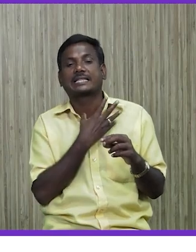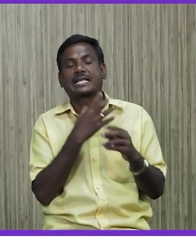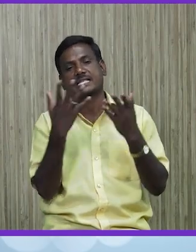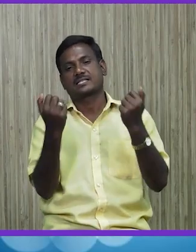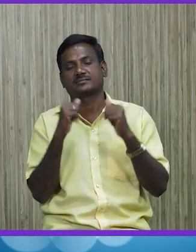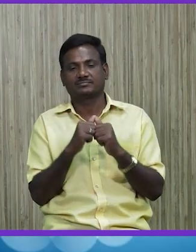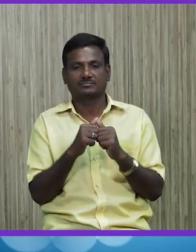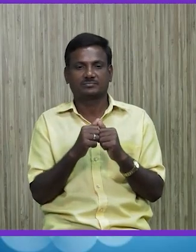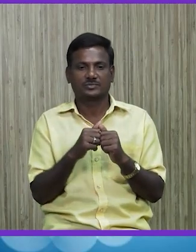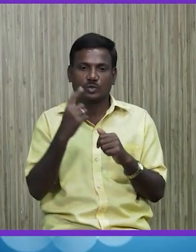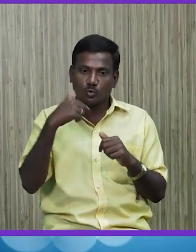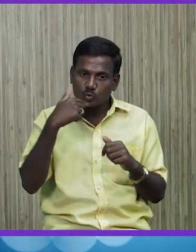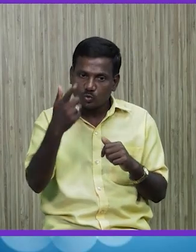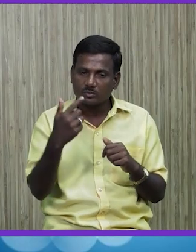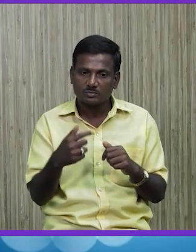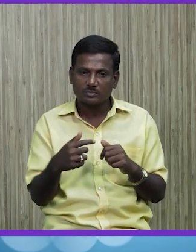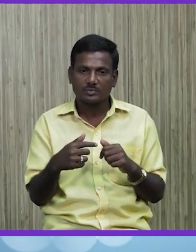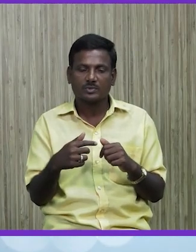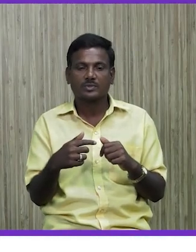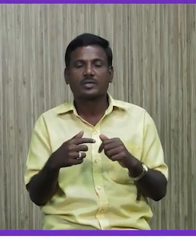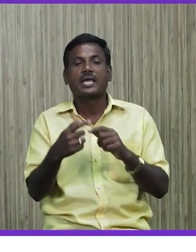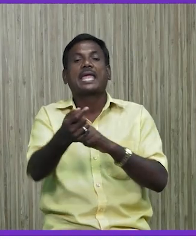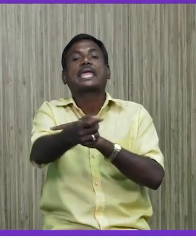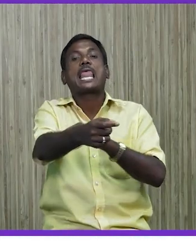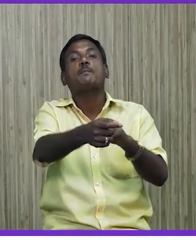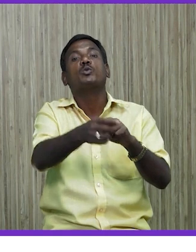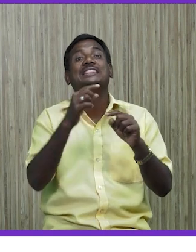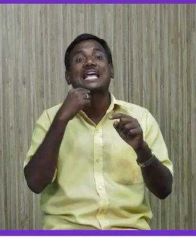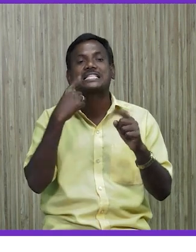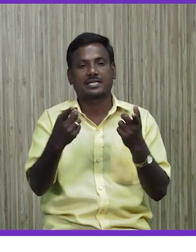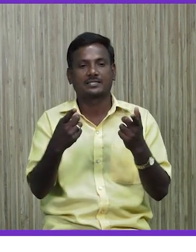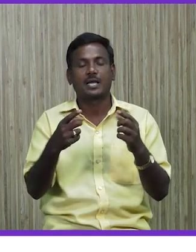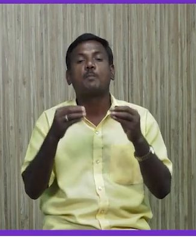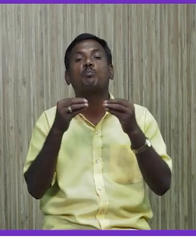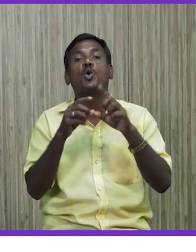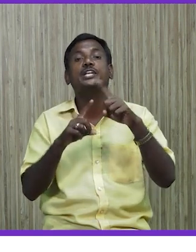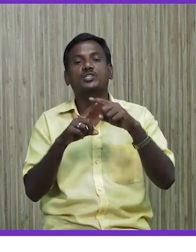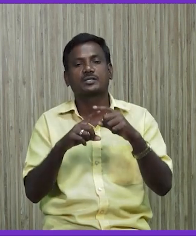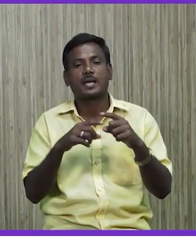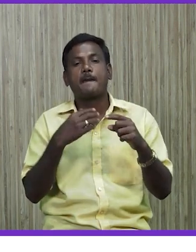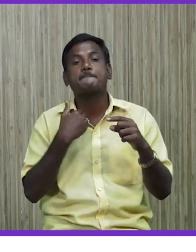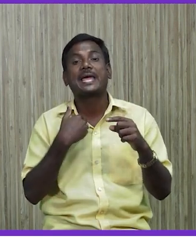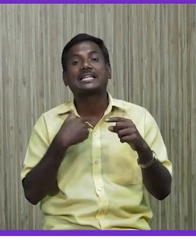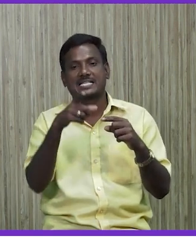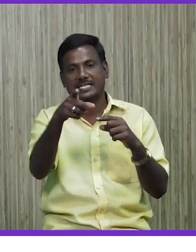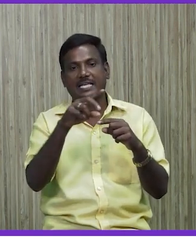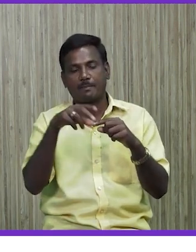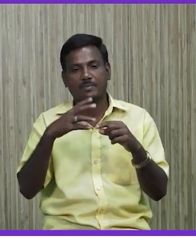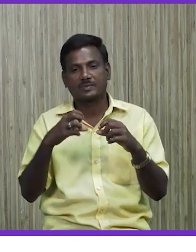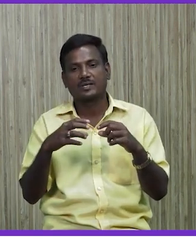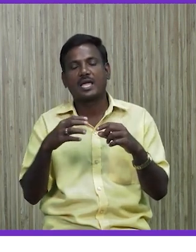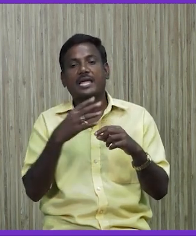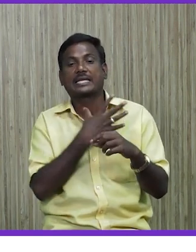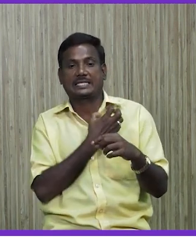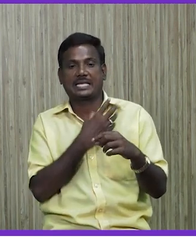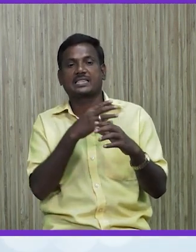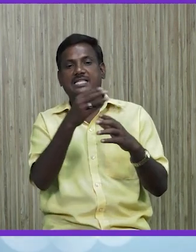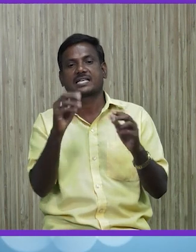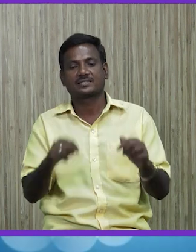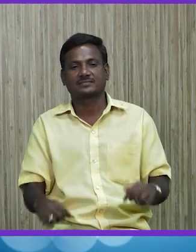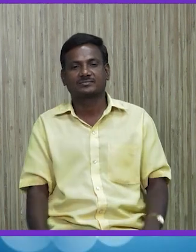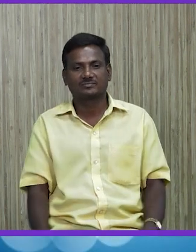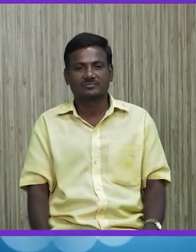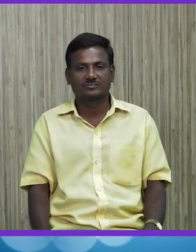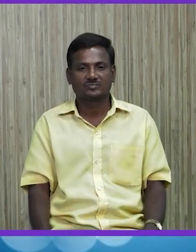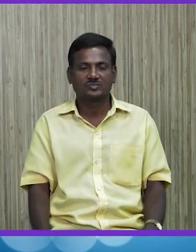தசைகள்